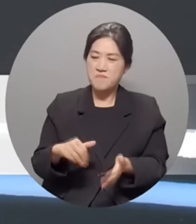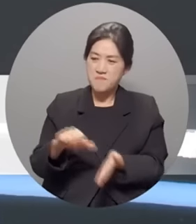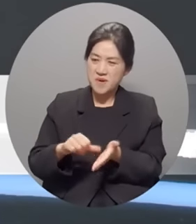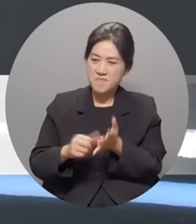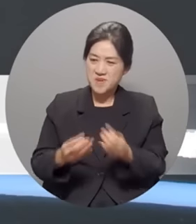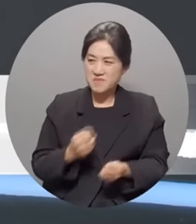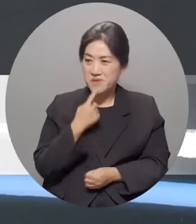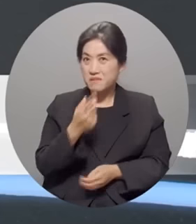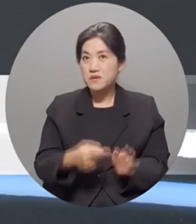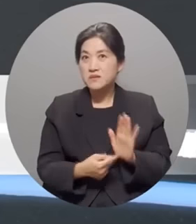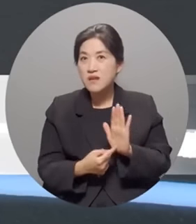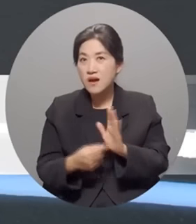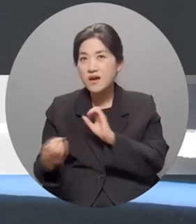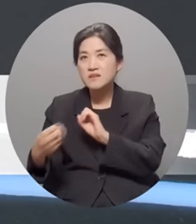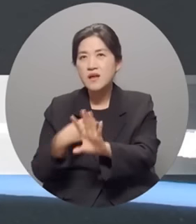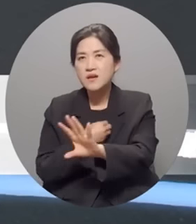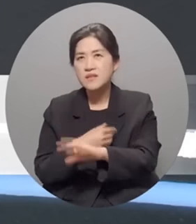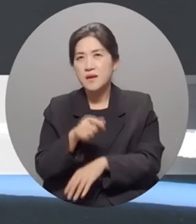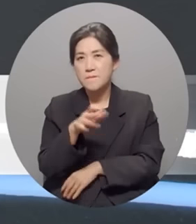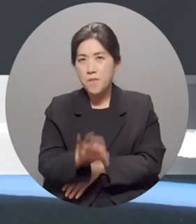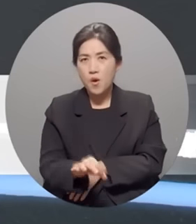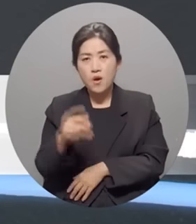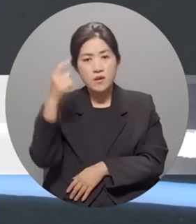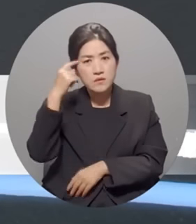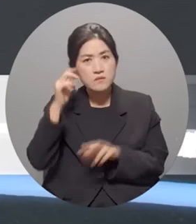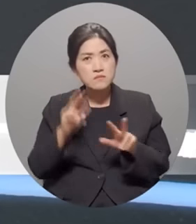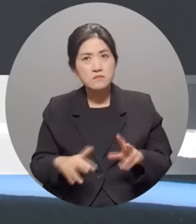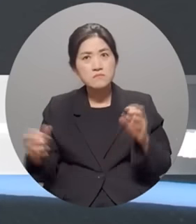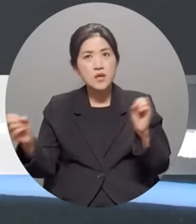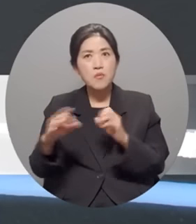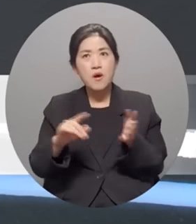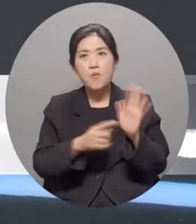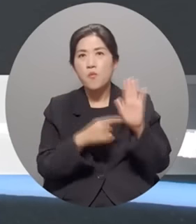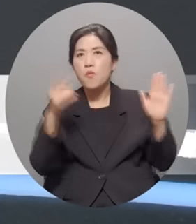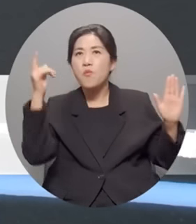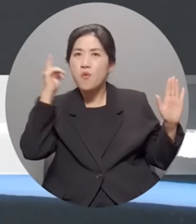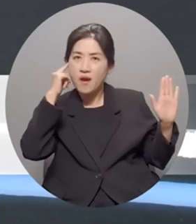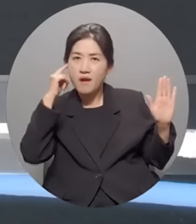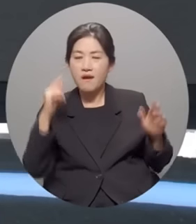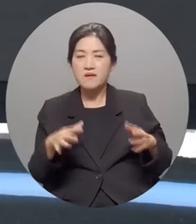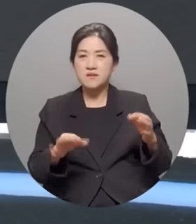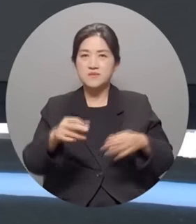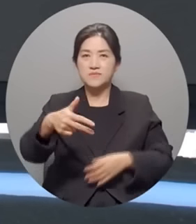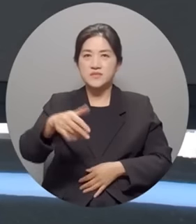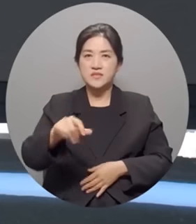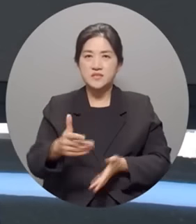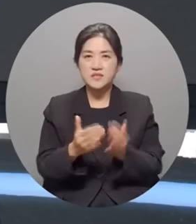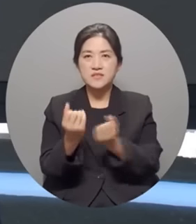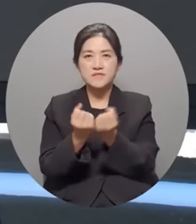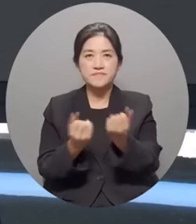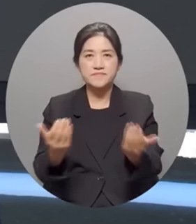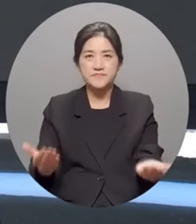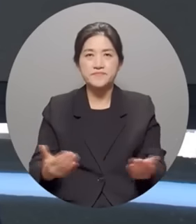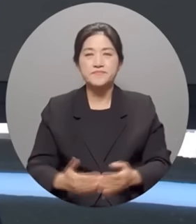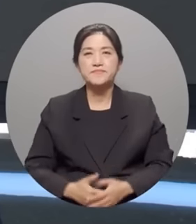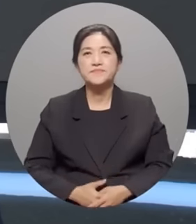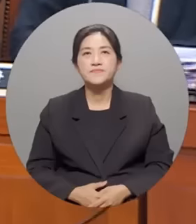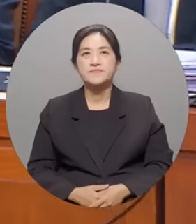대화인데 태균 씨가이 시점에 이런 대화를 공개한 이유는 뭘까요 김지인 기자가 보도합니다